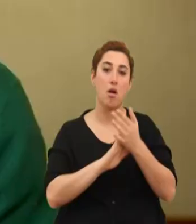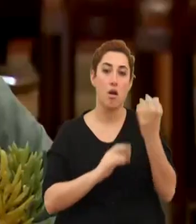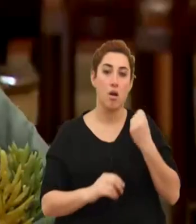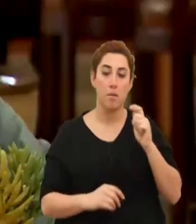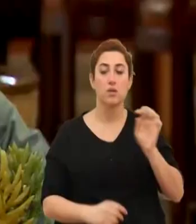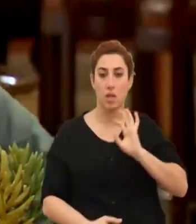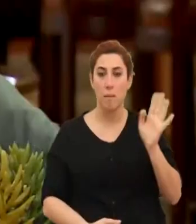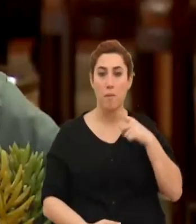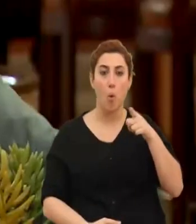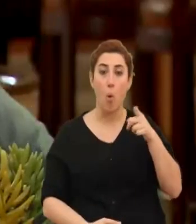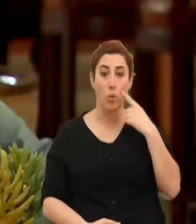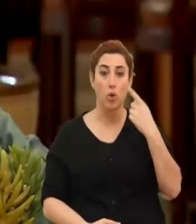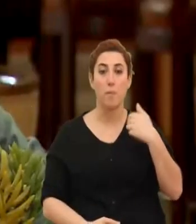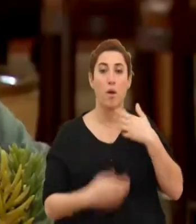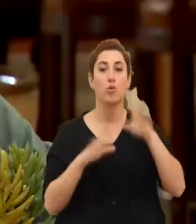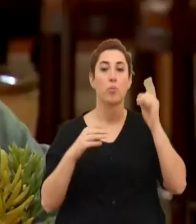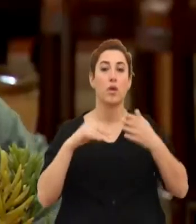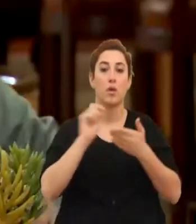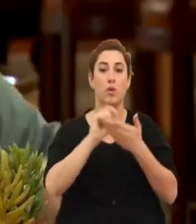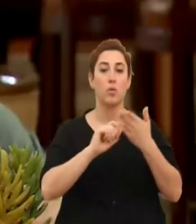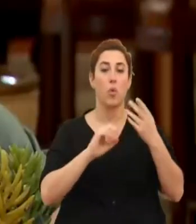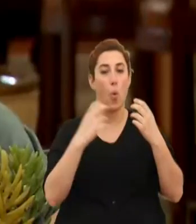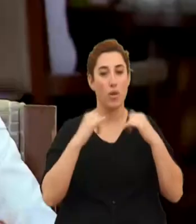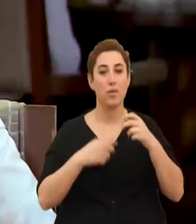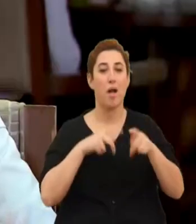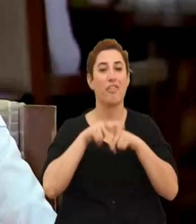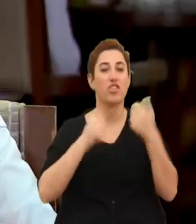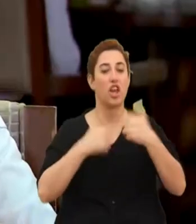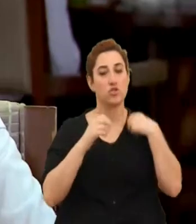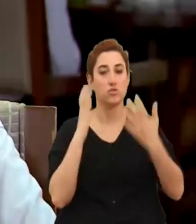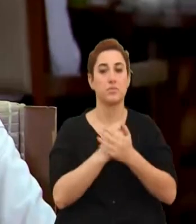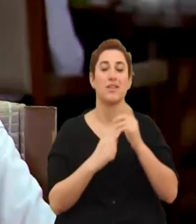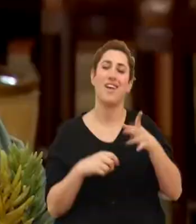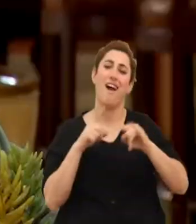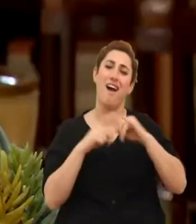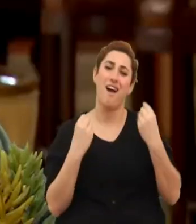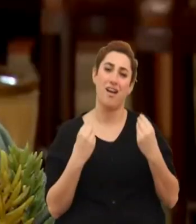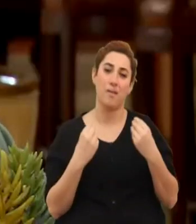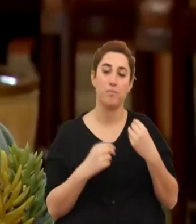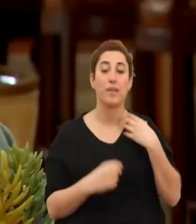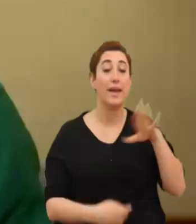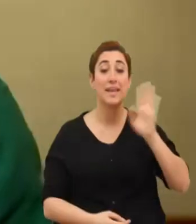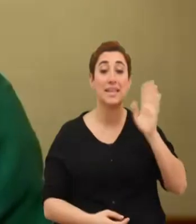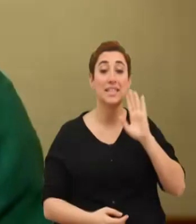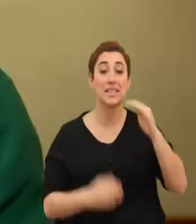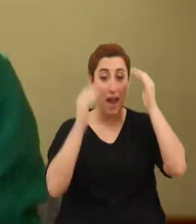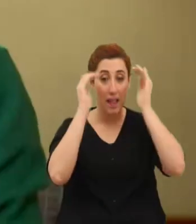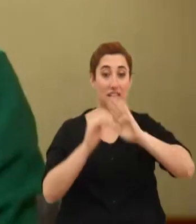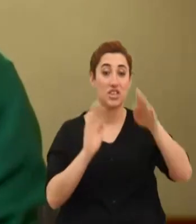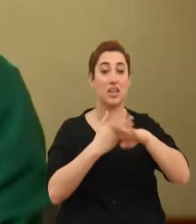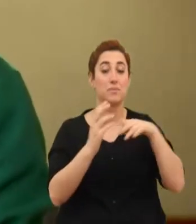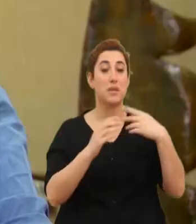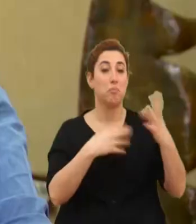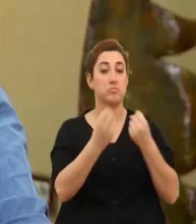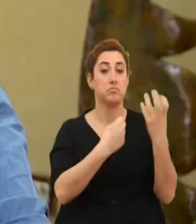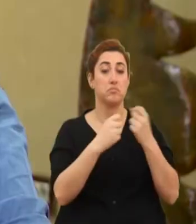oluştururuz. Tamam, o sermayeyle ben de büyük bir kupon oynarım, altı diye tuttururum. Ay Hakan. Ya hayır, hale gideceğiz, sebze